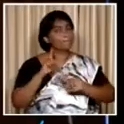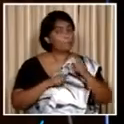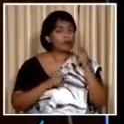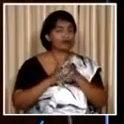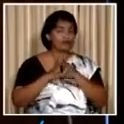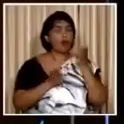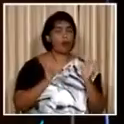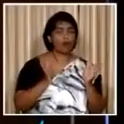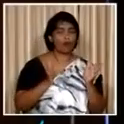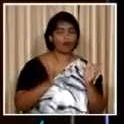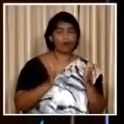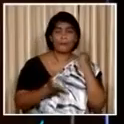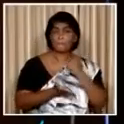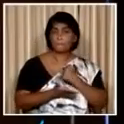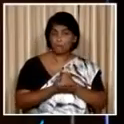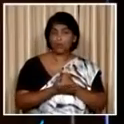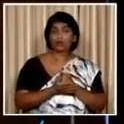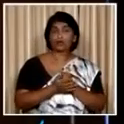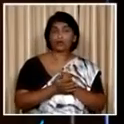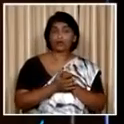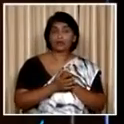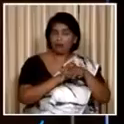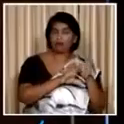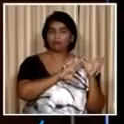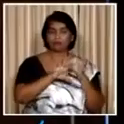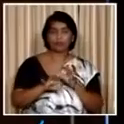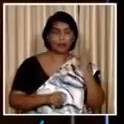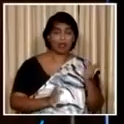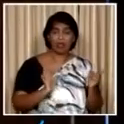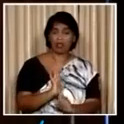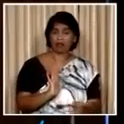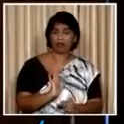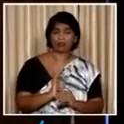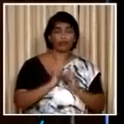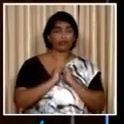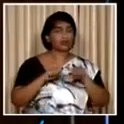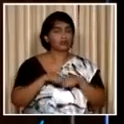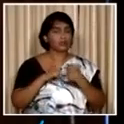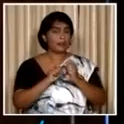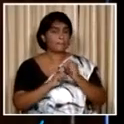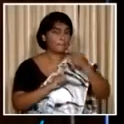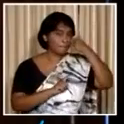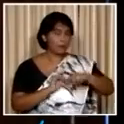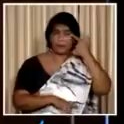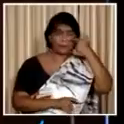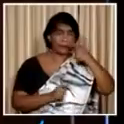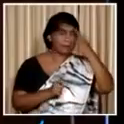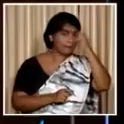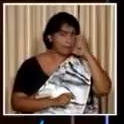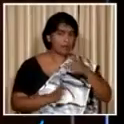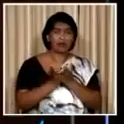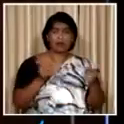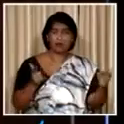තමයි වැඩිම පඩියම් එන්නේ මහා බැංකුවේ ඉන්නේ සාමාන්‍ය සේවකයා එළියට ආව එයි පඩිය ලක්ෂ ගණන් වෘත්තීය සමිති පෙට්‍රෝලියම් එකේ ලක්ෂ ගණන් පඩි